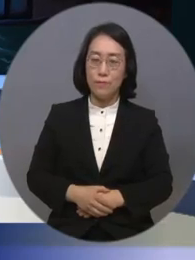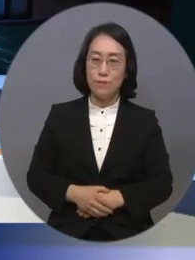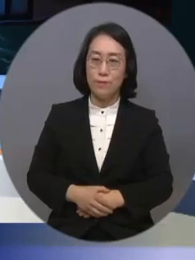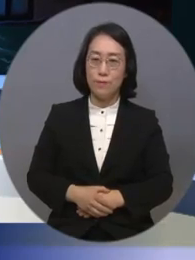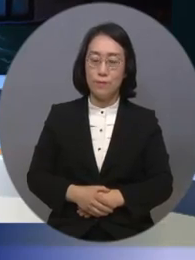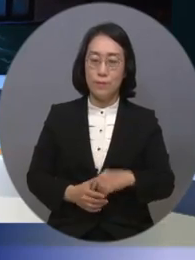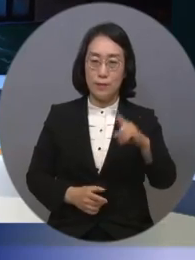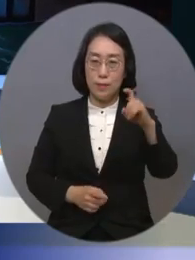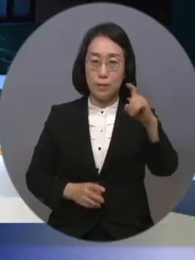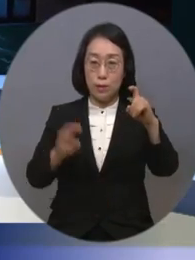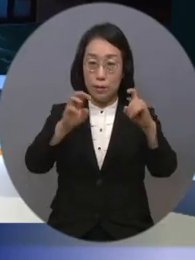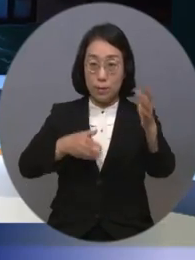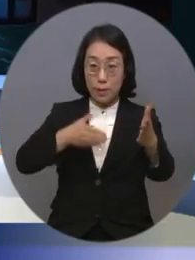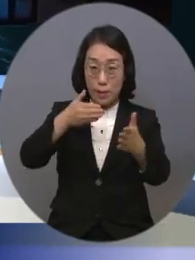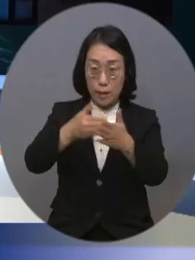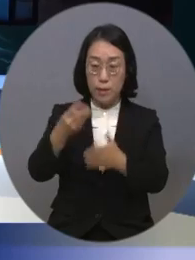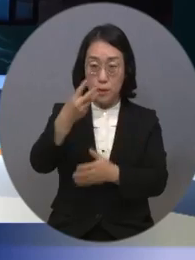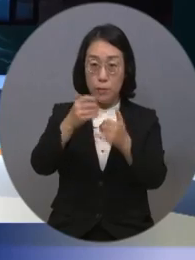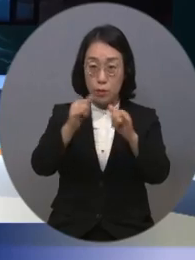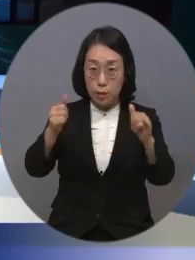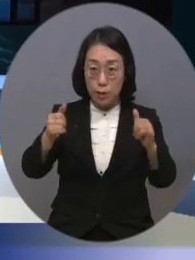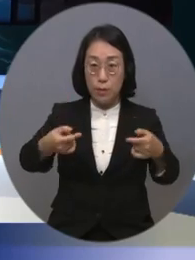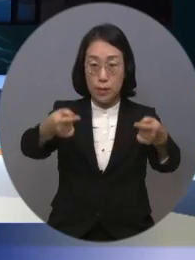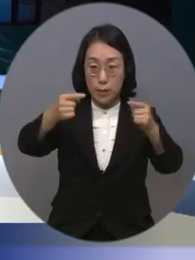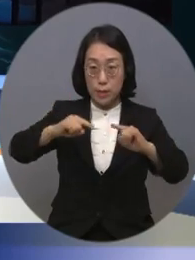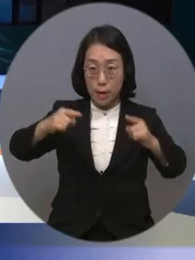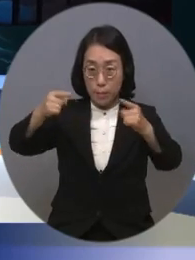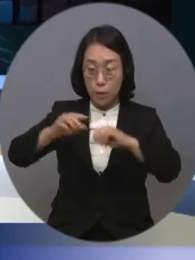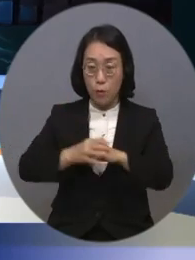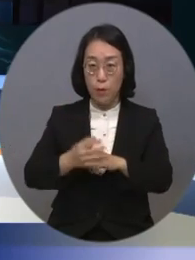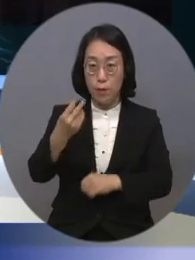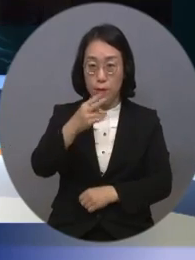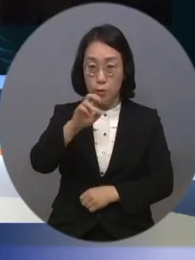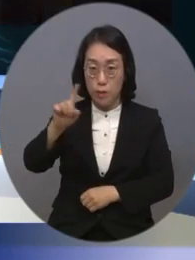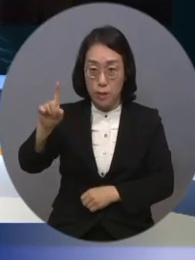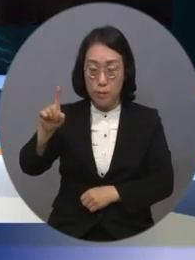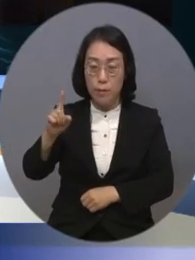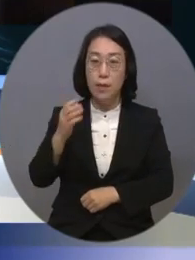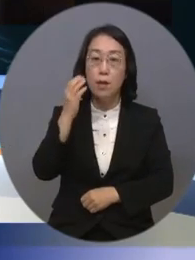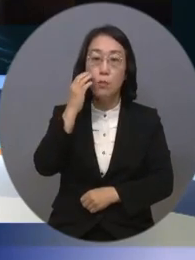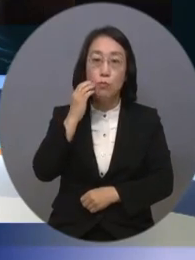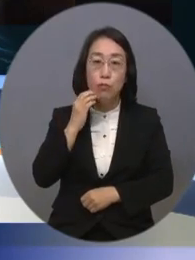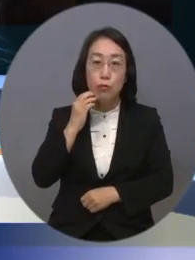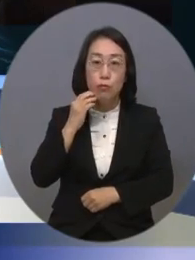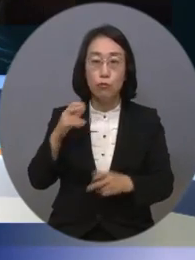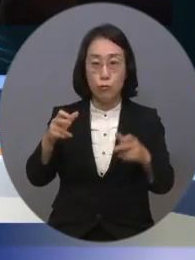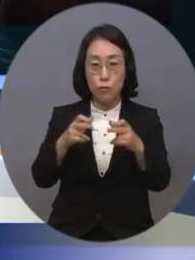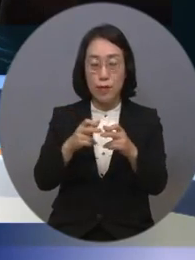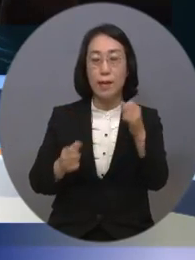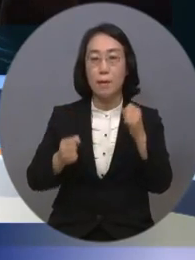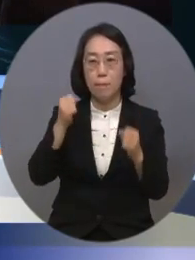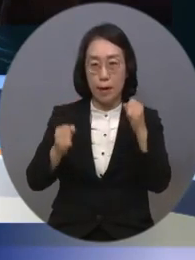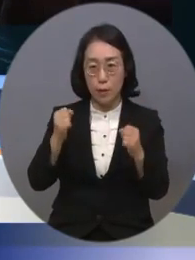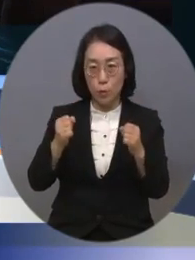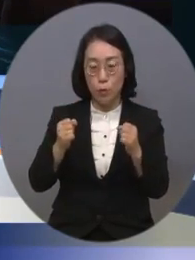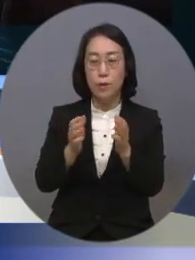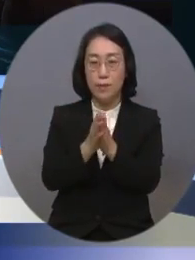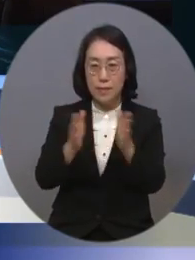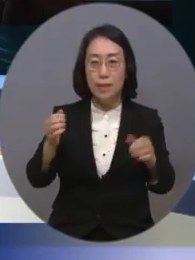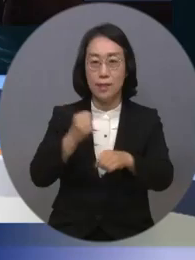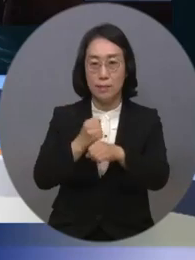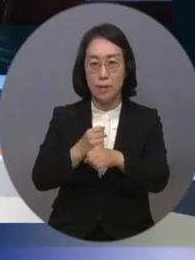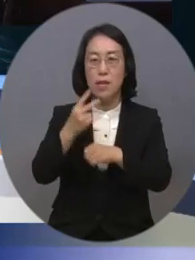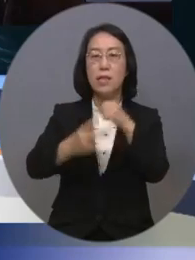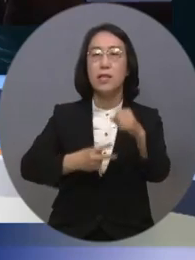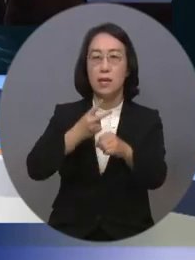11월 30일까지 총 3천여 명이 참여하는 2021 슈퍼블루 마라톤 버추얼런이 개최됐습니다. 2년 만에